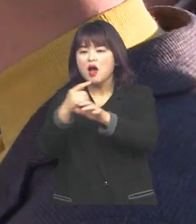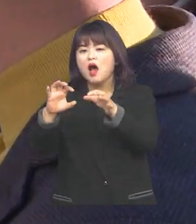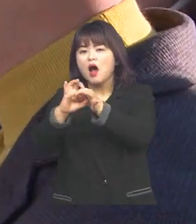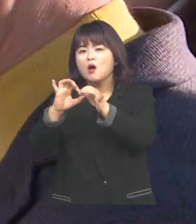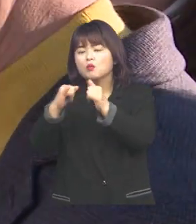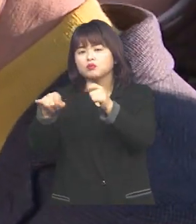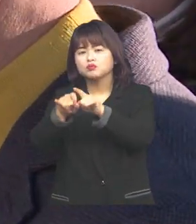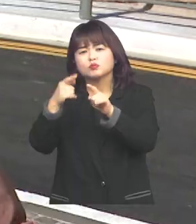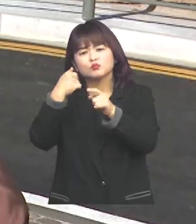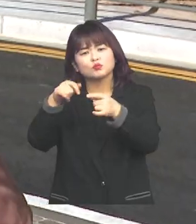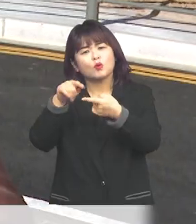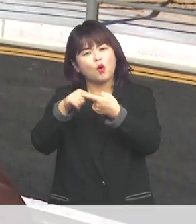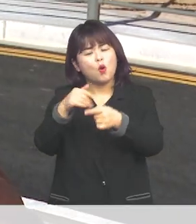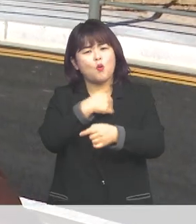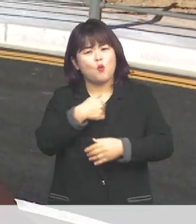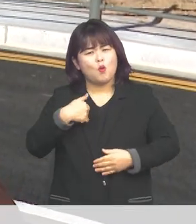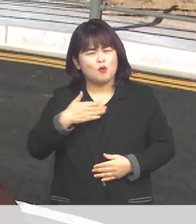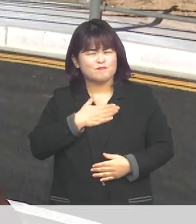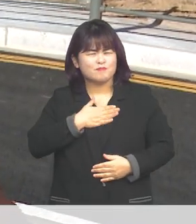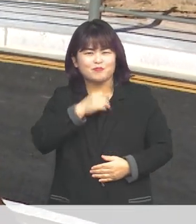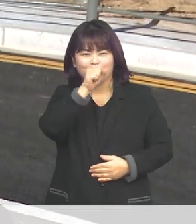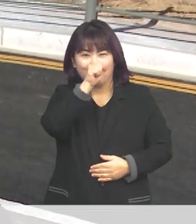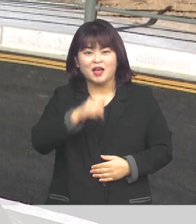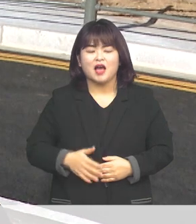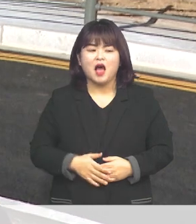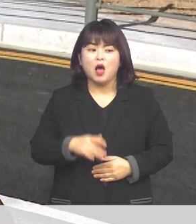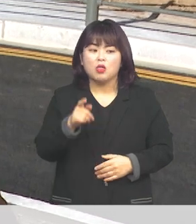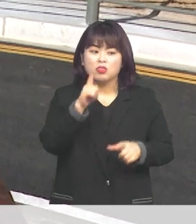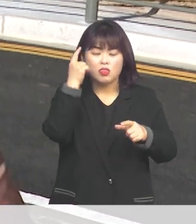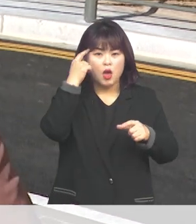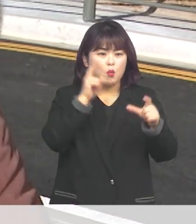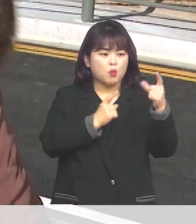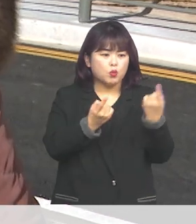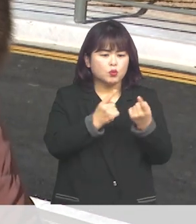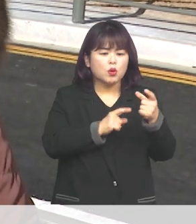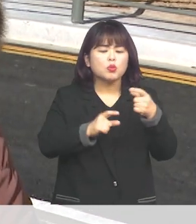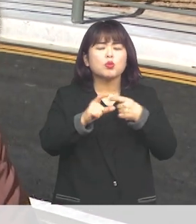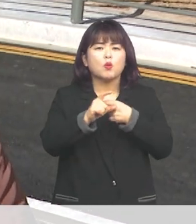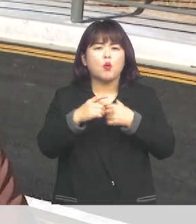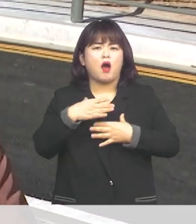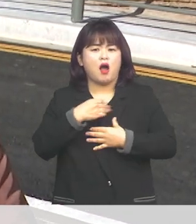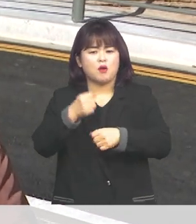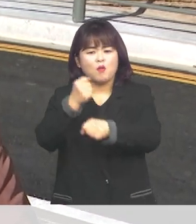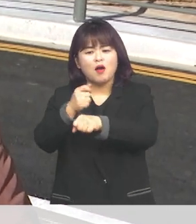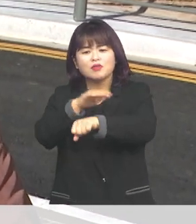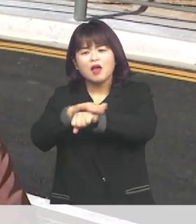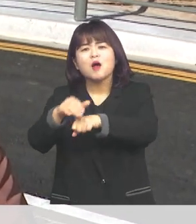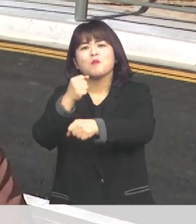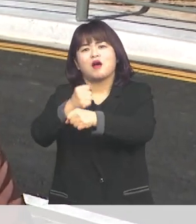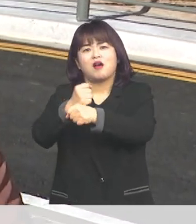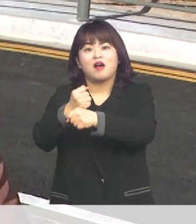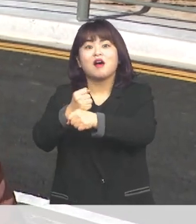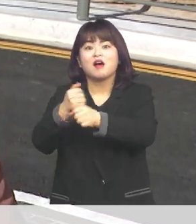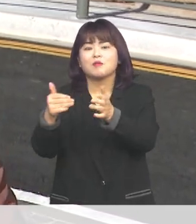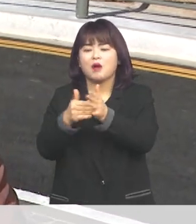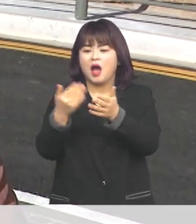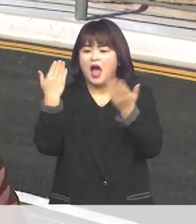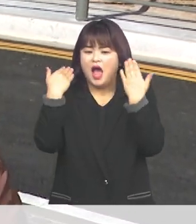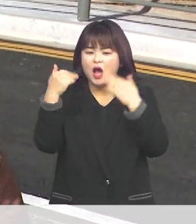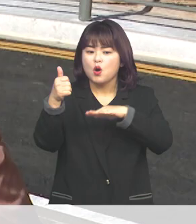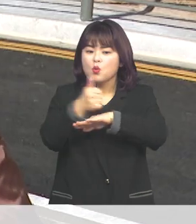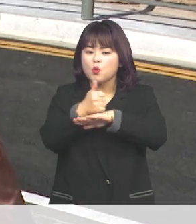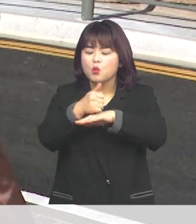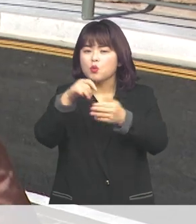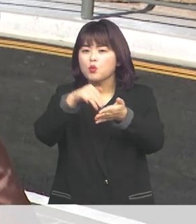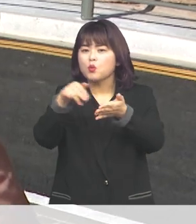만족감을 나타냈습니다. 교차로 보니까 생각했던 것보다 너무 안전성 중심으로 해주셔가지고 아이들 통학할